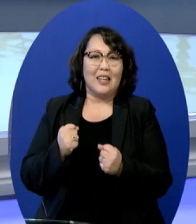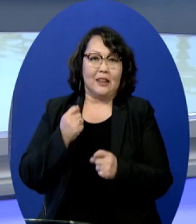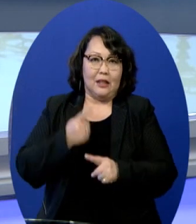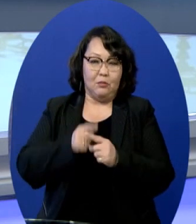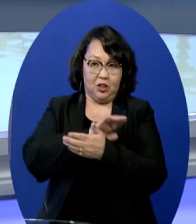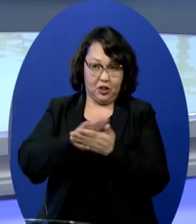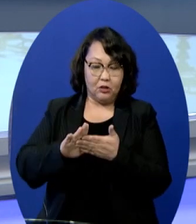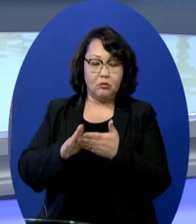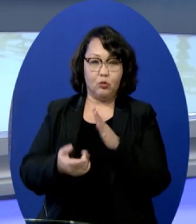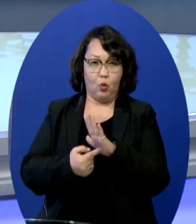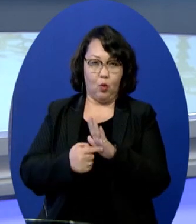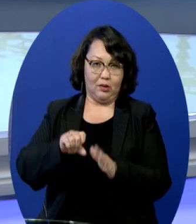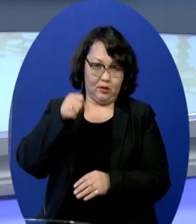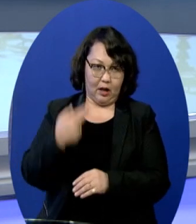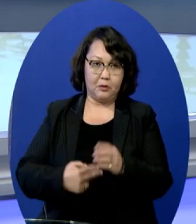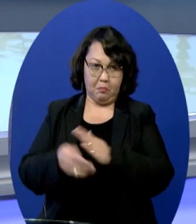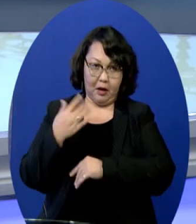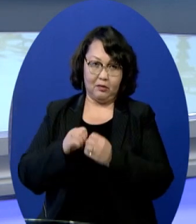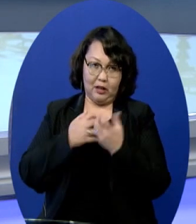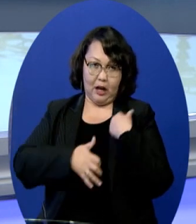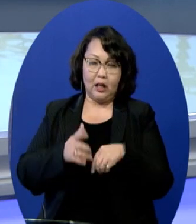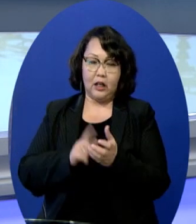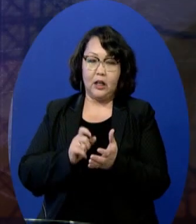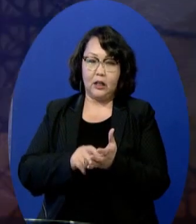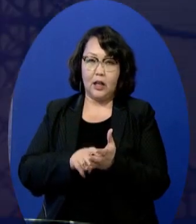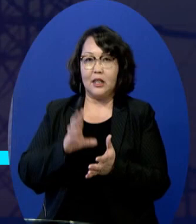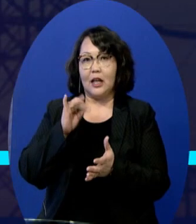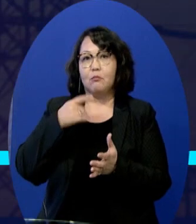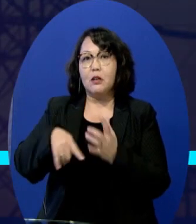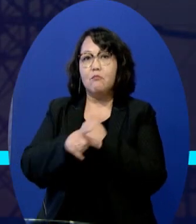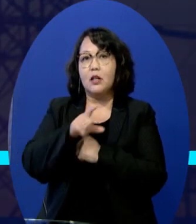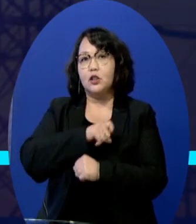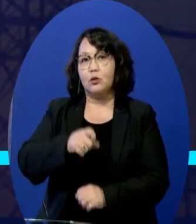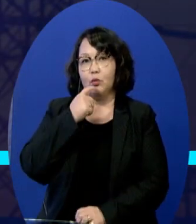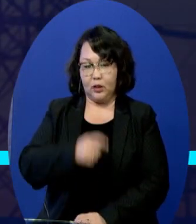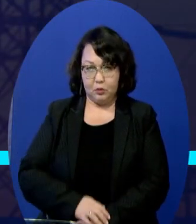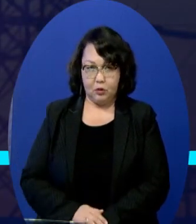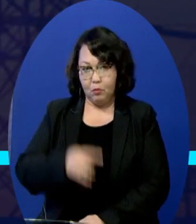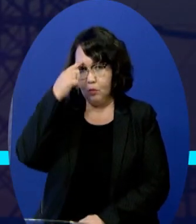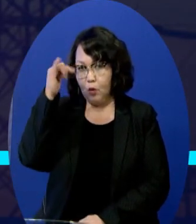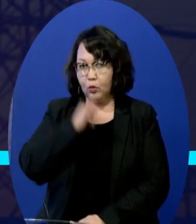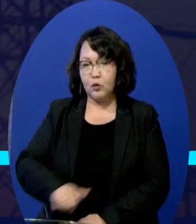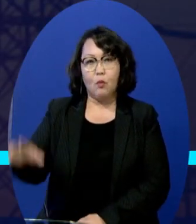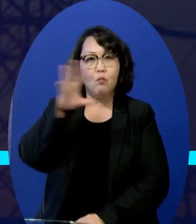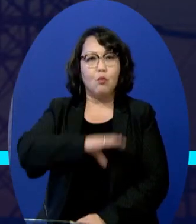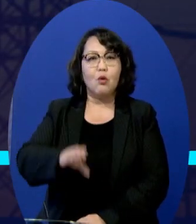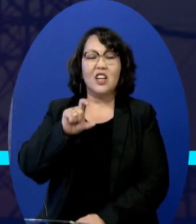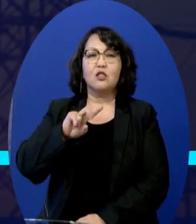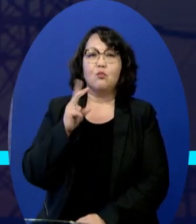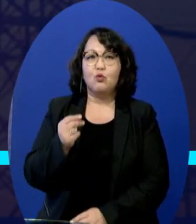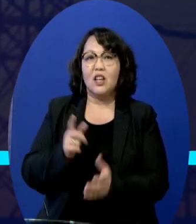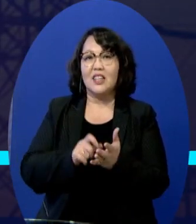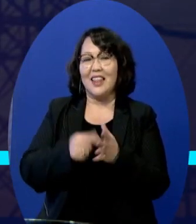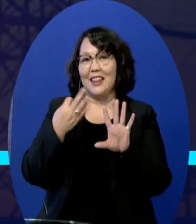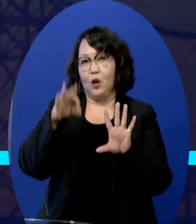шийдэх ёстойг энэ салбарын мэрэгжилтнүүд хэлж байгаа юм. Манай улс нийт эрчим хүчний хэрэглээнийхээ 80% дотооддоо